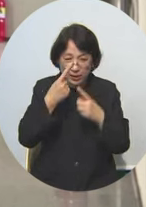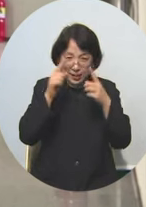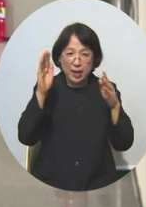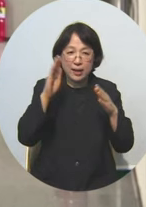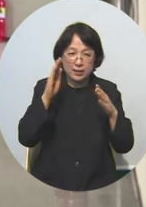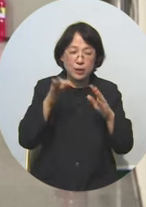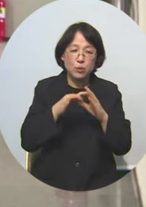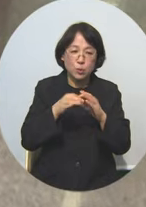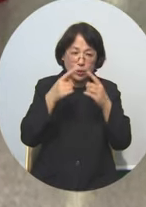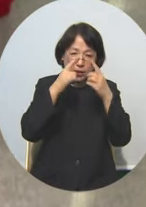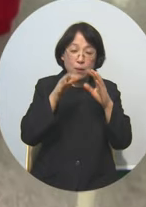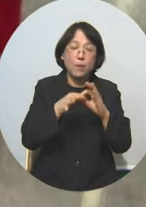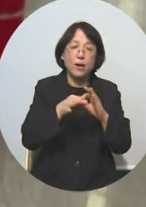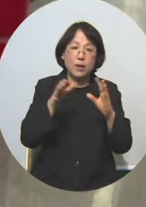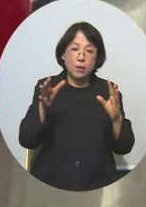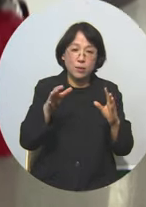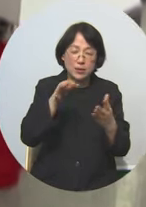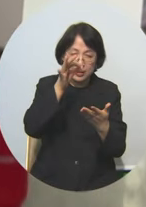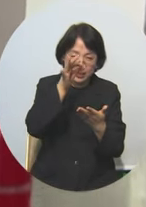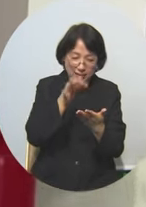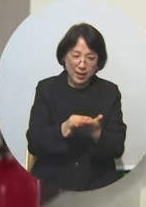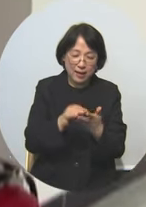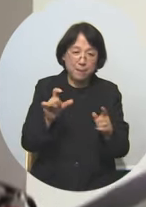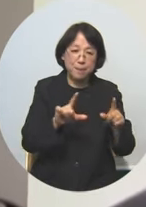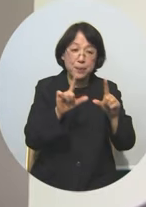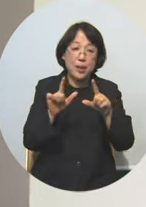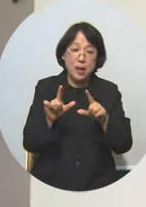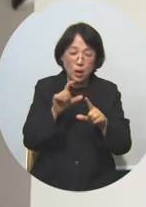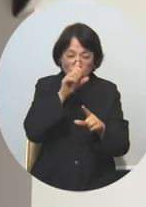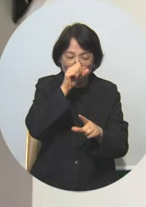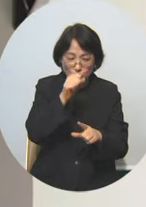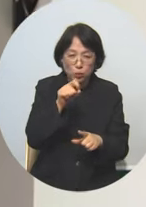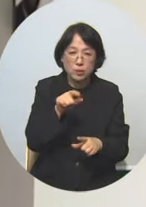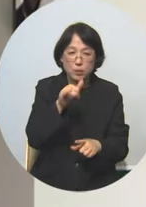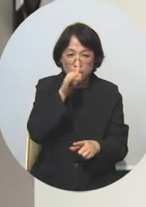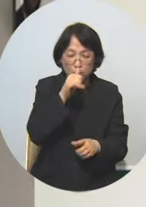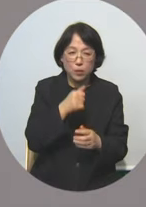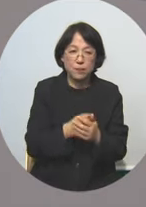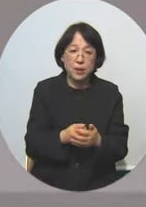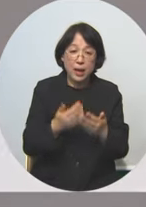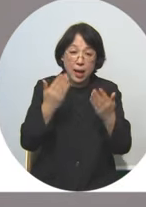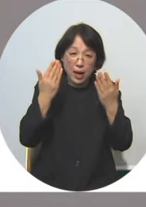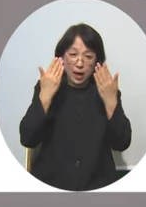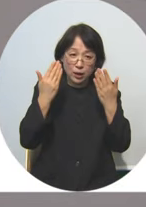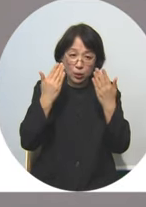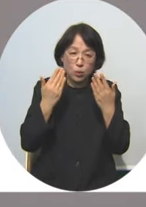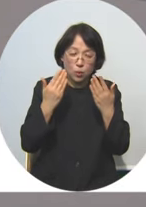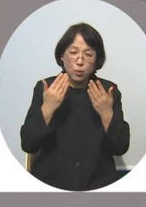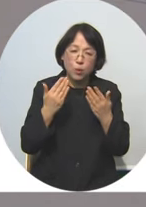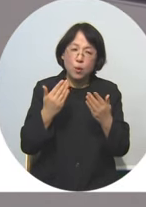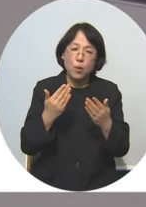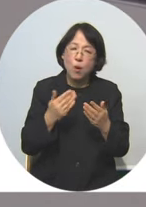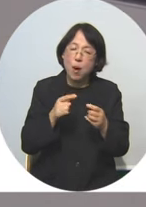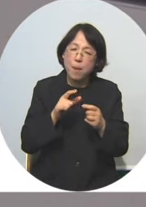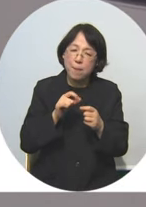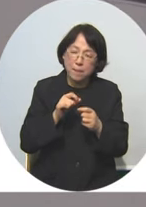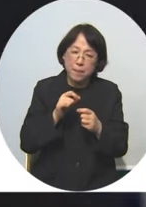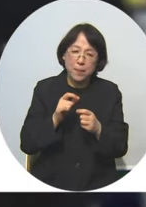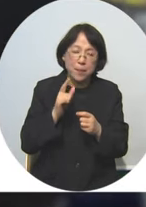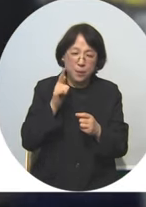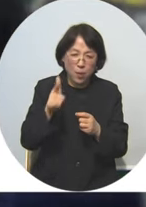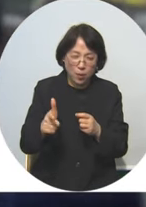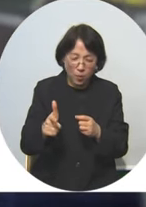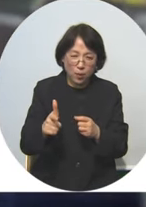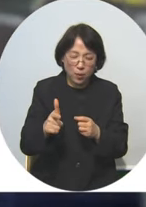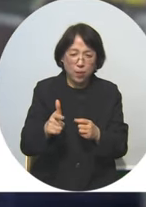소속 대학과 관계없이 저렴한 비용으로 거주할 수 있다는 장점이 있는 반면 학교와의 접근성이 낮다는 한계가 있었습니다.